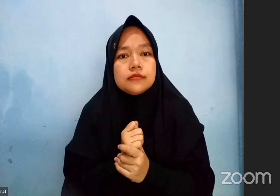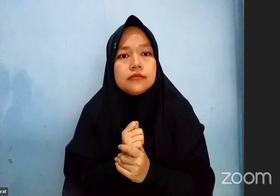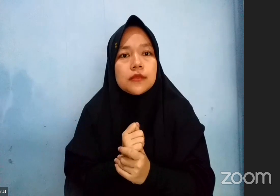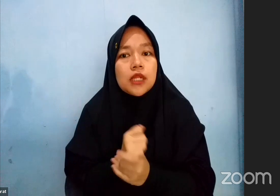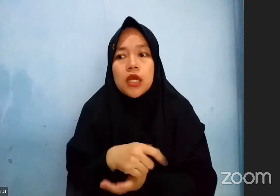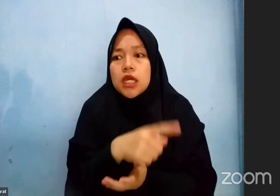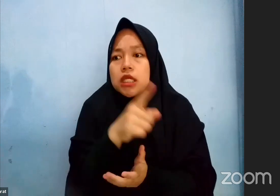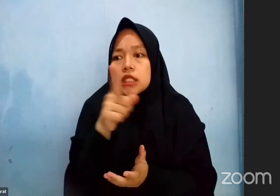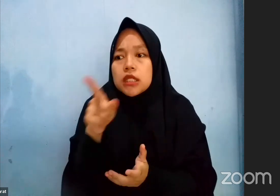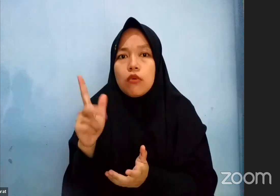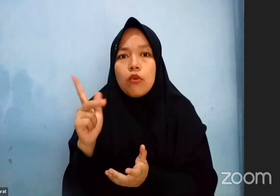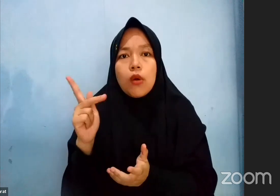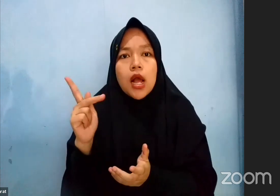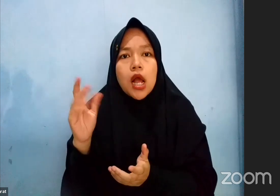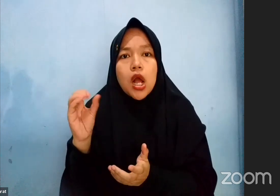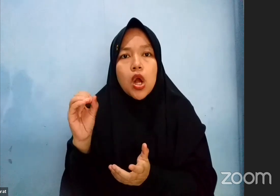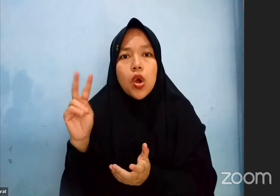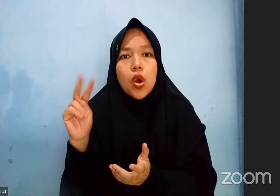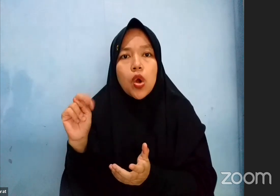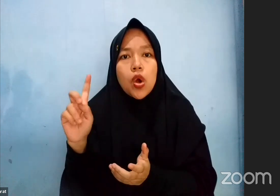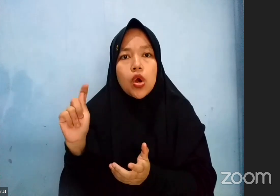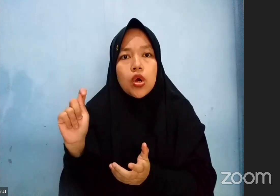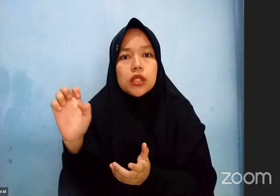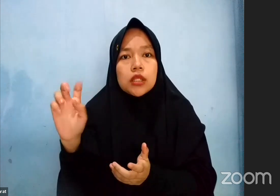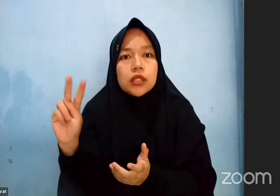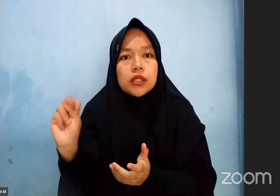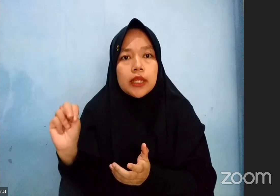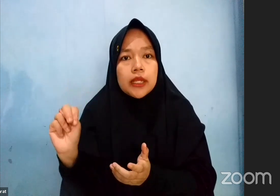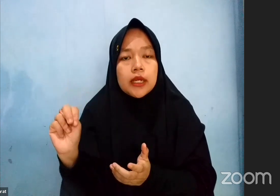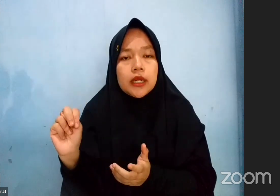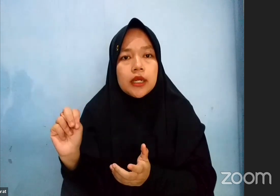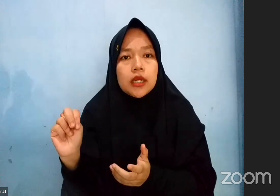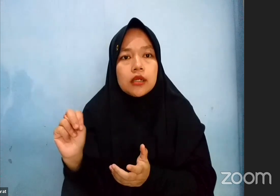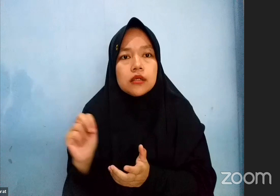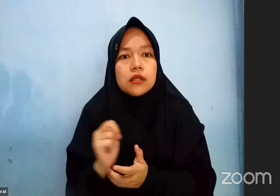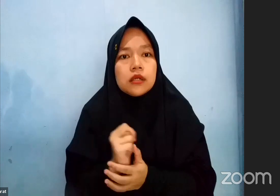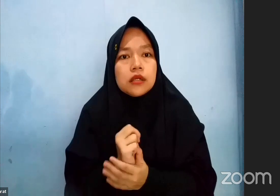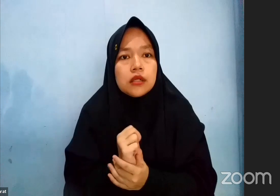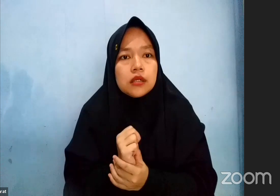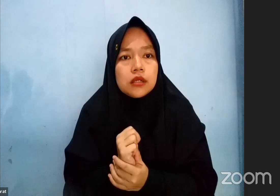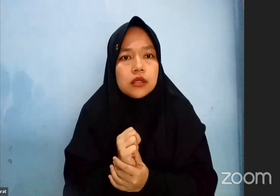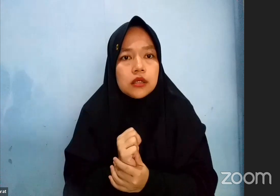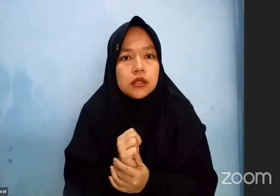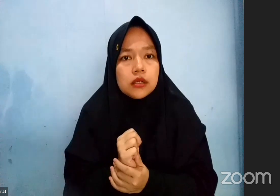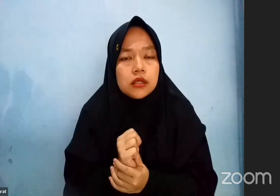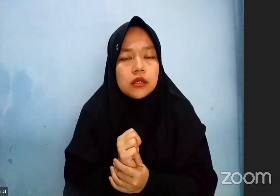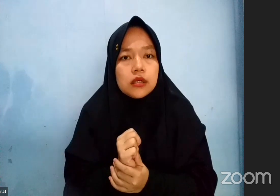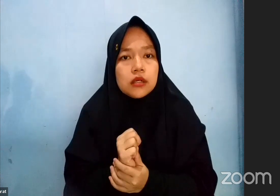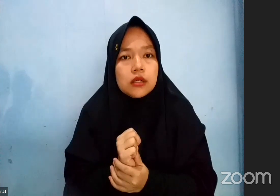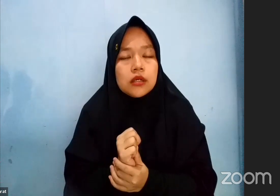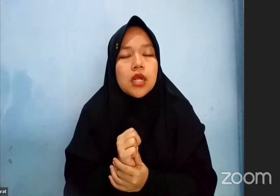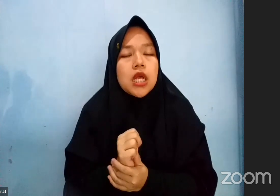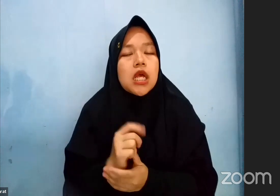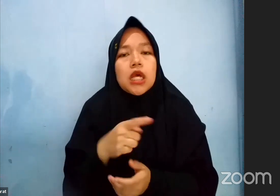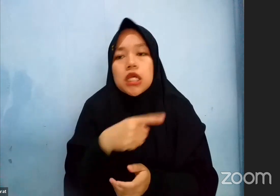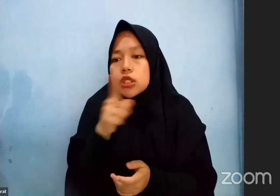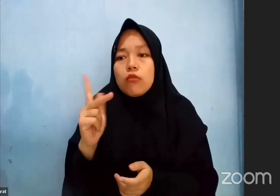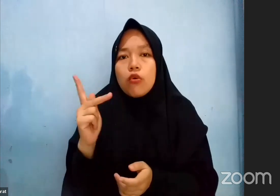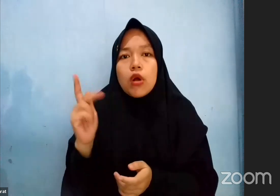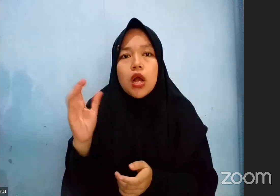konten daripada dari ibu atau bapak Syahrini ya ini Masya Allah bagus sangat memudahkan Guru